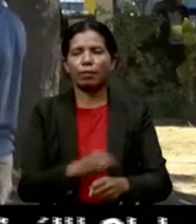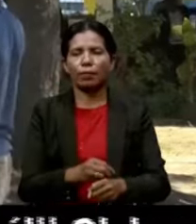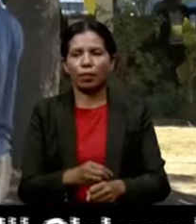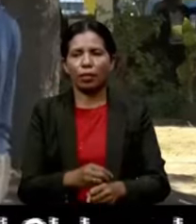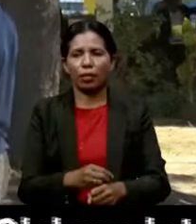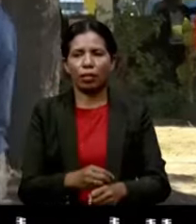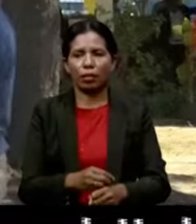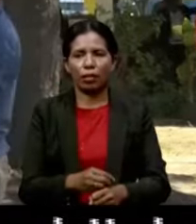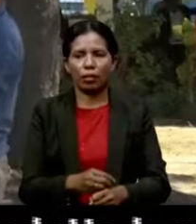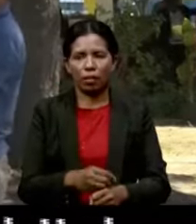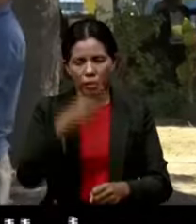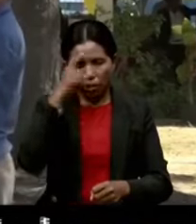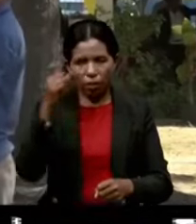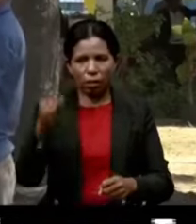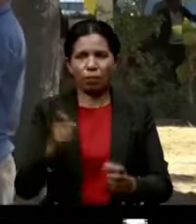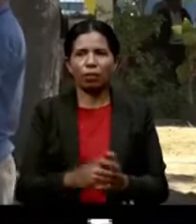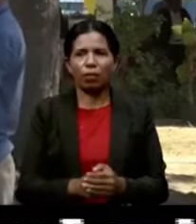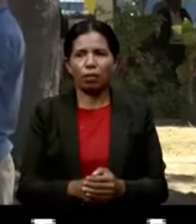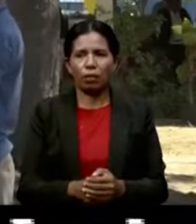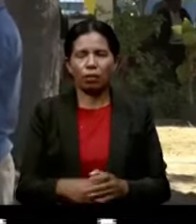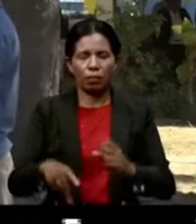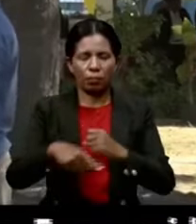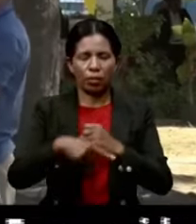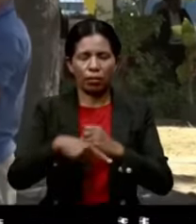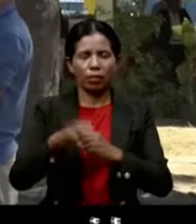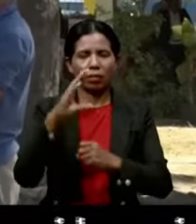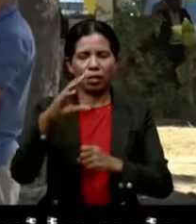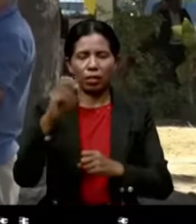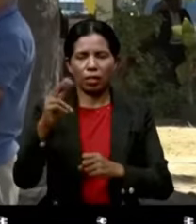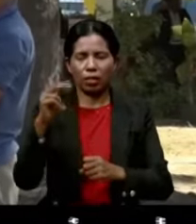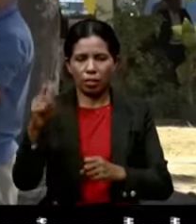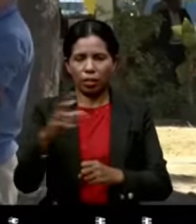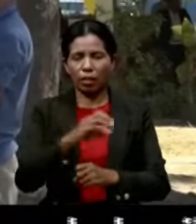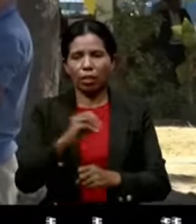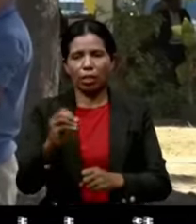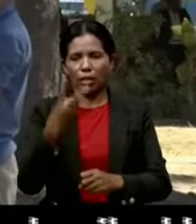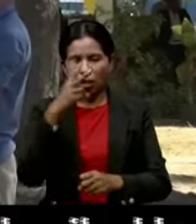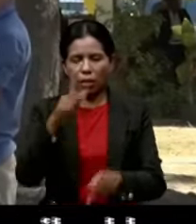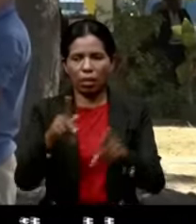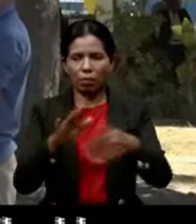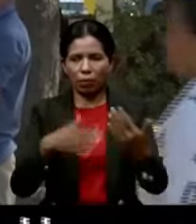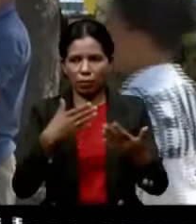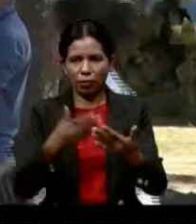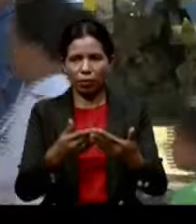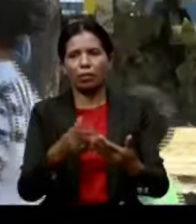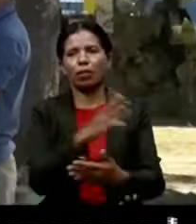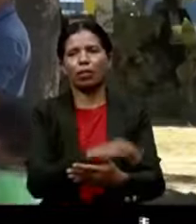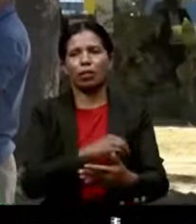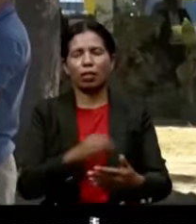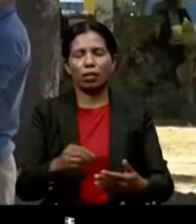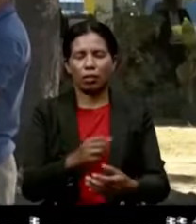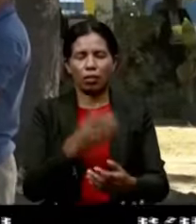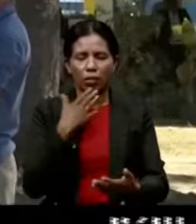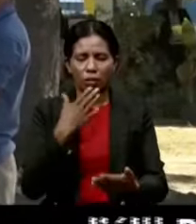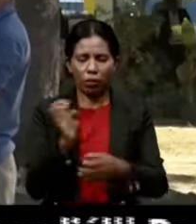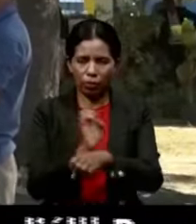ini normal ya, tambah naikulun fertilin, naikulun senarai. Siruah Mahamut bahu hari pofu nene kon temine hari dia